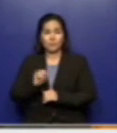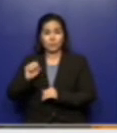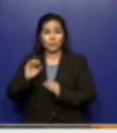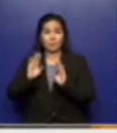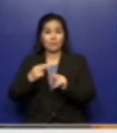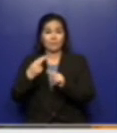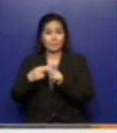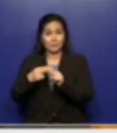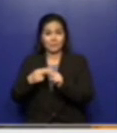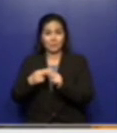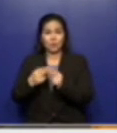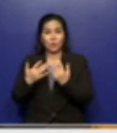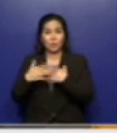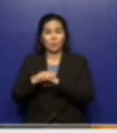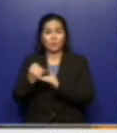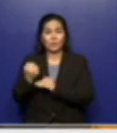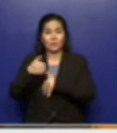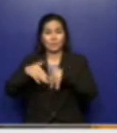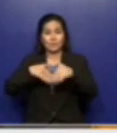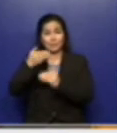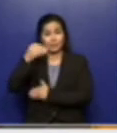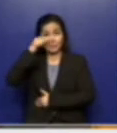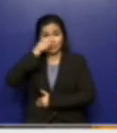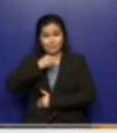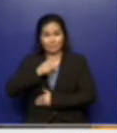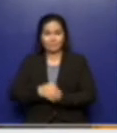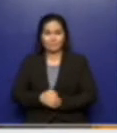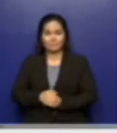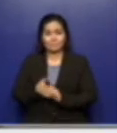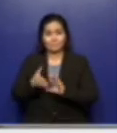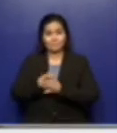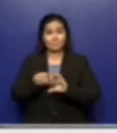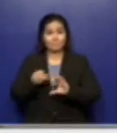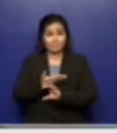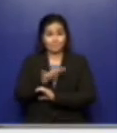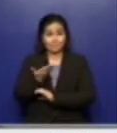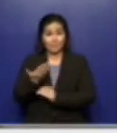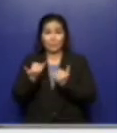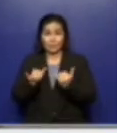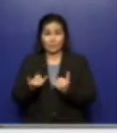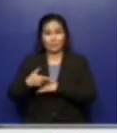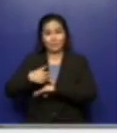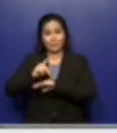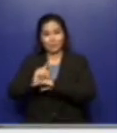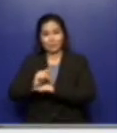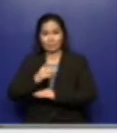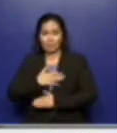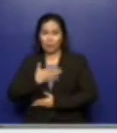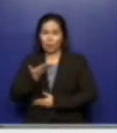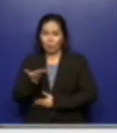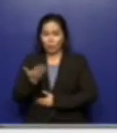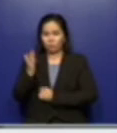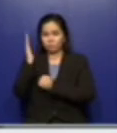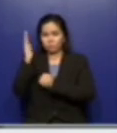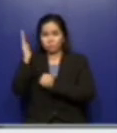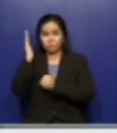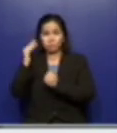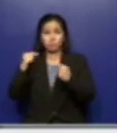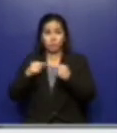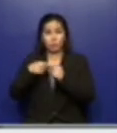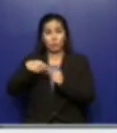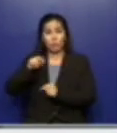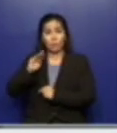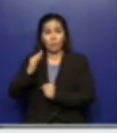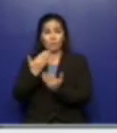อพรรครวมพลังประชาชาติไทยค่ะขอสไลด์ด้วยนะคะวันนี้ค่ะท่านประธานดิฉันขออนุญาตอภิปรายร่างพ